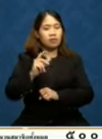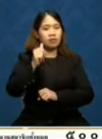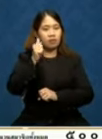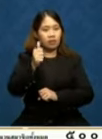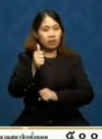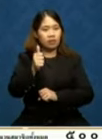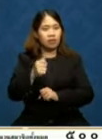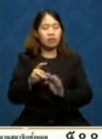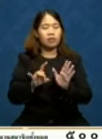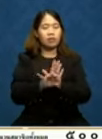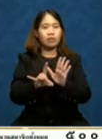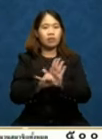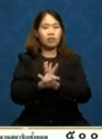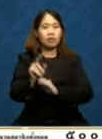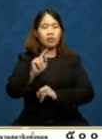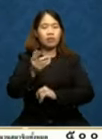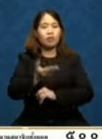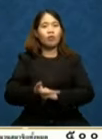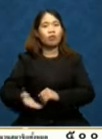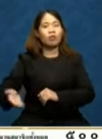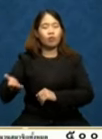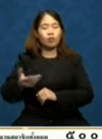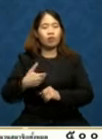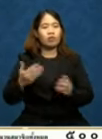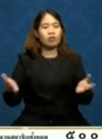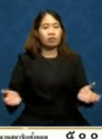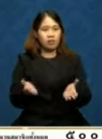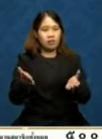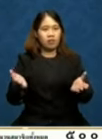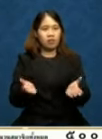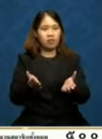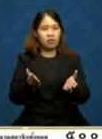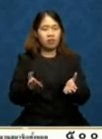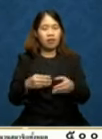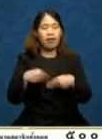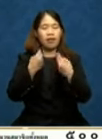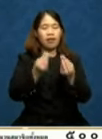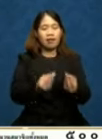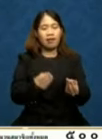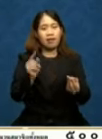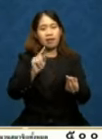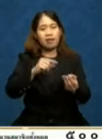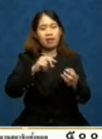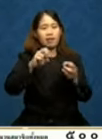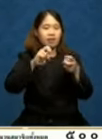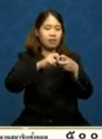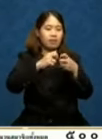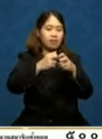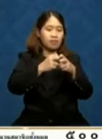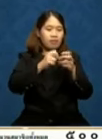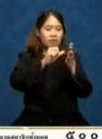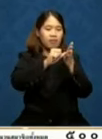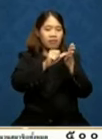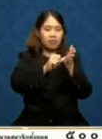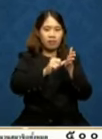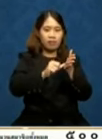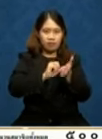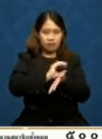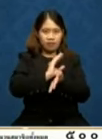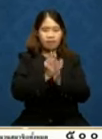ครับสุดท้ายนี้ครับผมขอสนับสนุนให้มีการแก้ไขประมวลกฎหมายมาตรานี้ครับแล้วก็